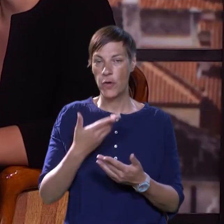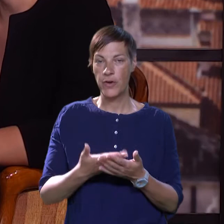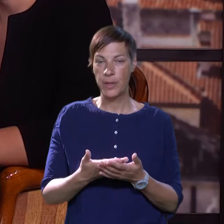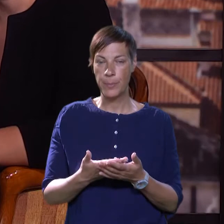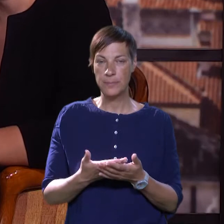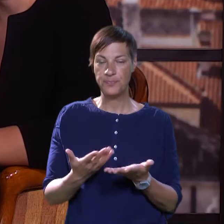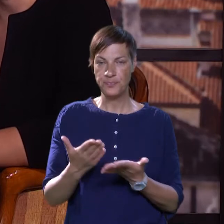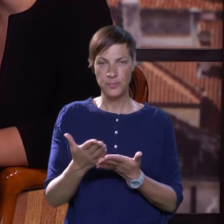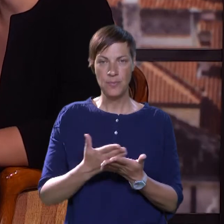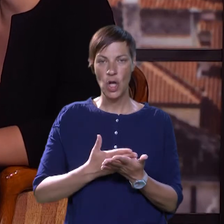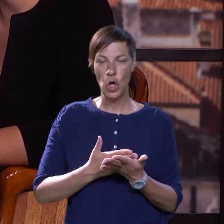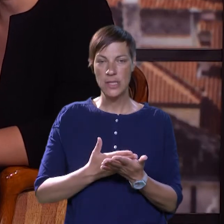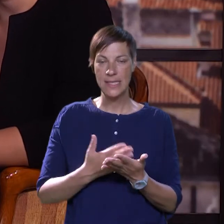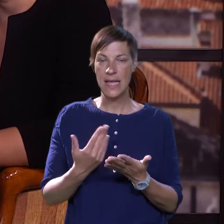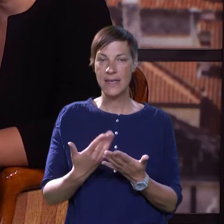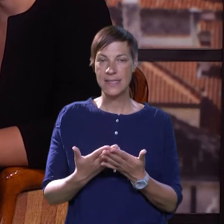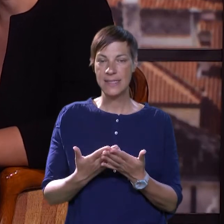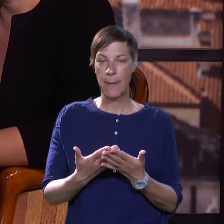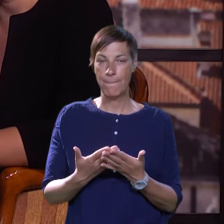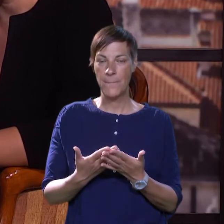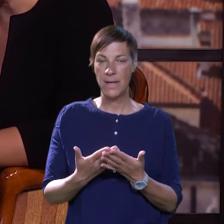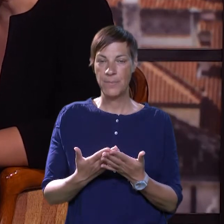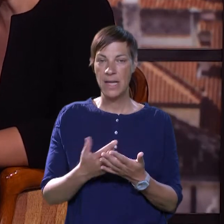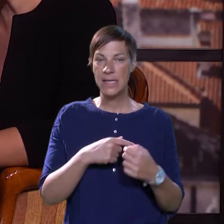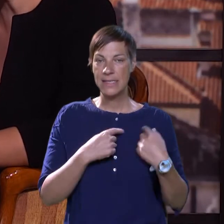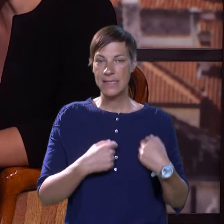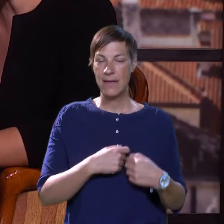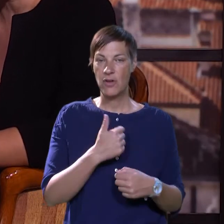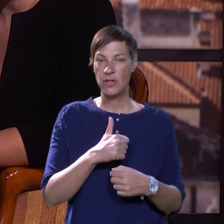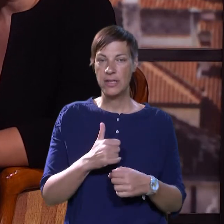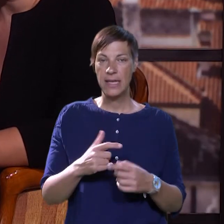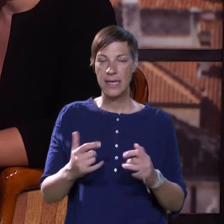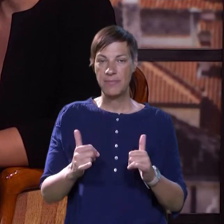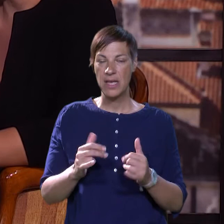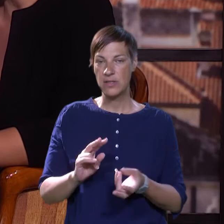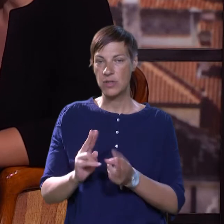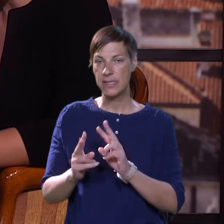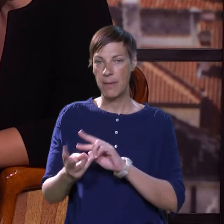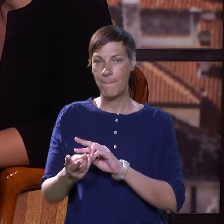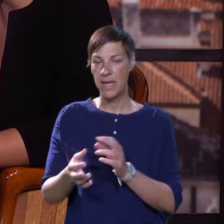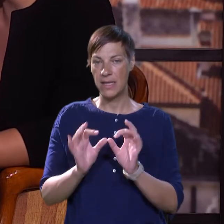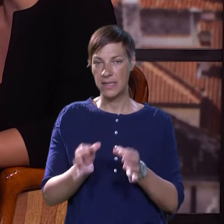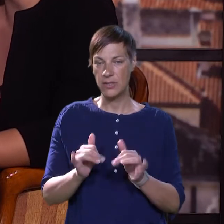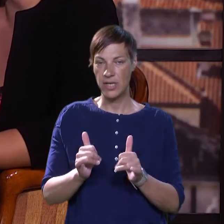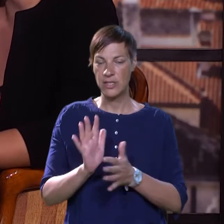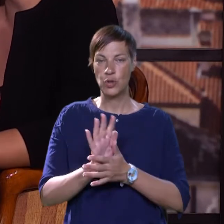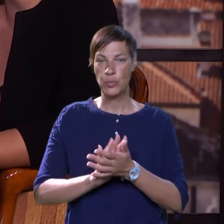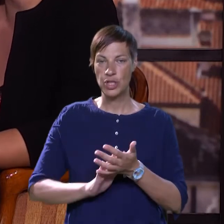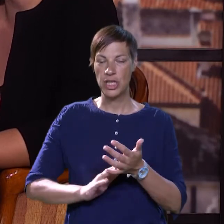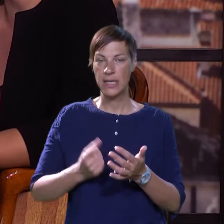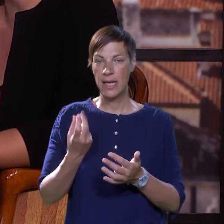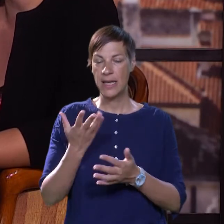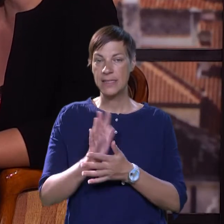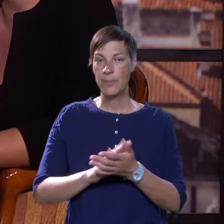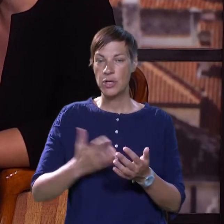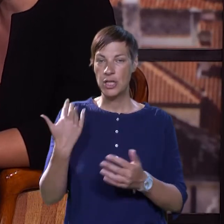nekim zadacima, o nekim programima za volontere, jesu li se oni mijenjali? Mislim, sigurna sam da jesu od onih početaka